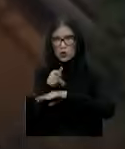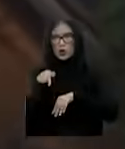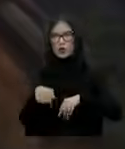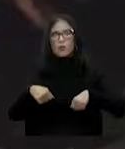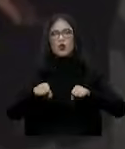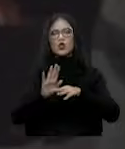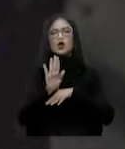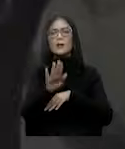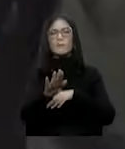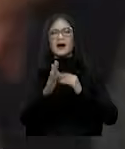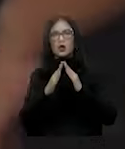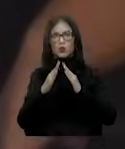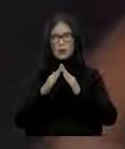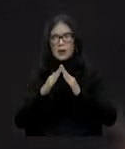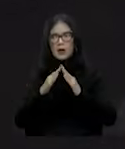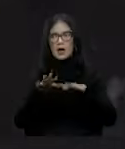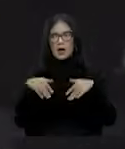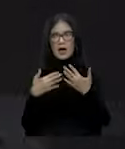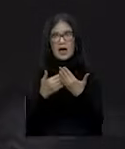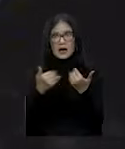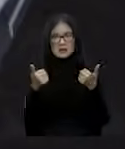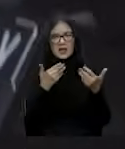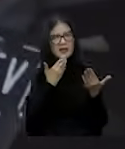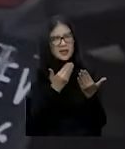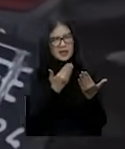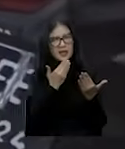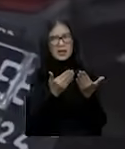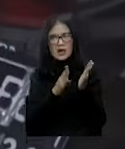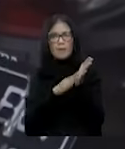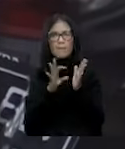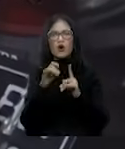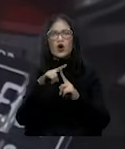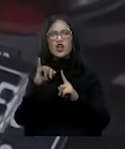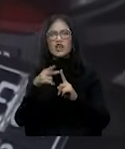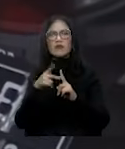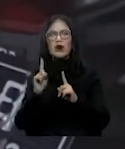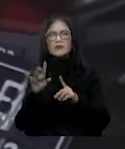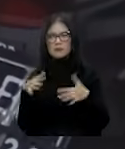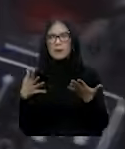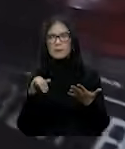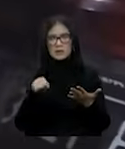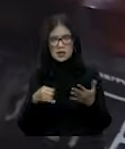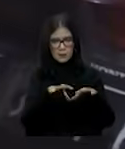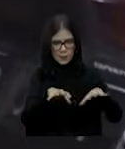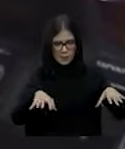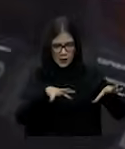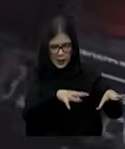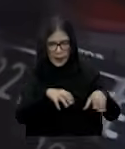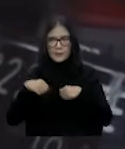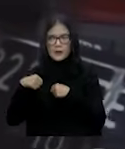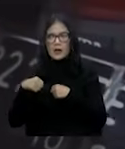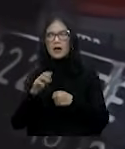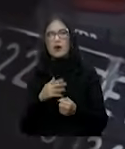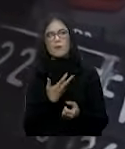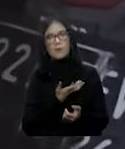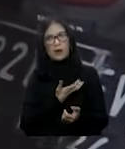rumah. Dari hasil interogasi, modus pelaku terlebih dahulu mengambil barang para korbannya agar korban mau ikut dengan